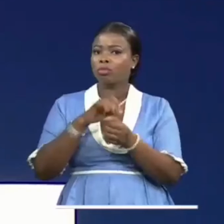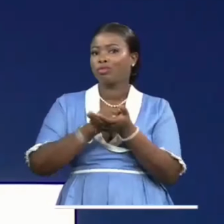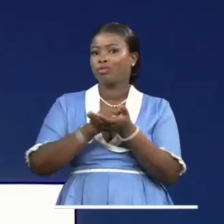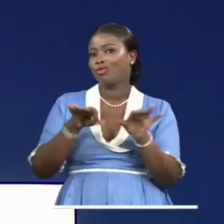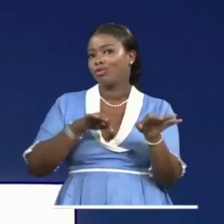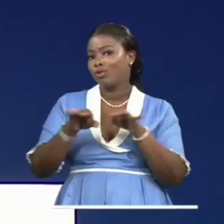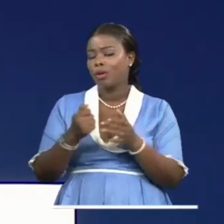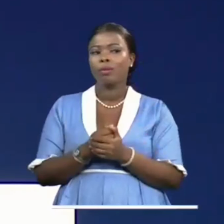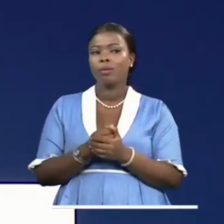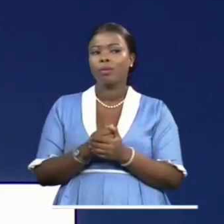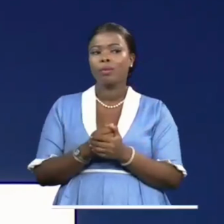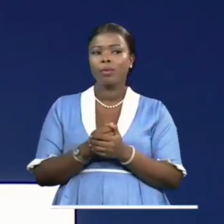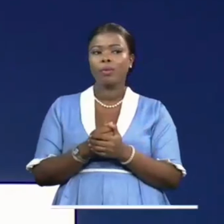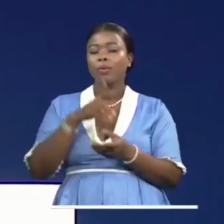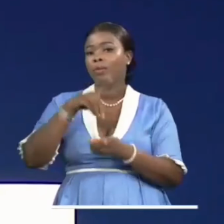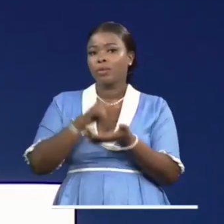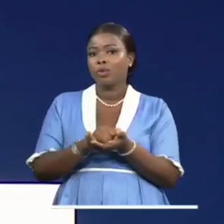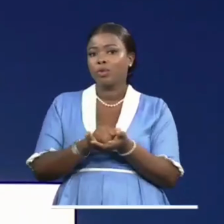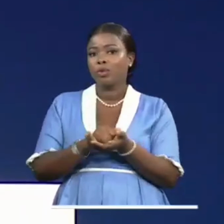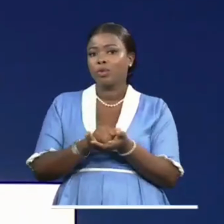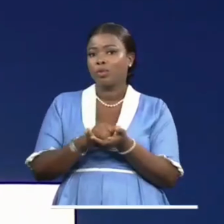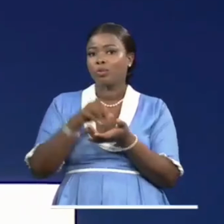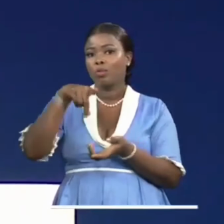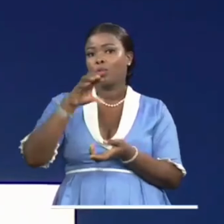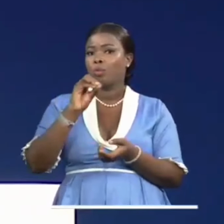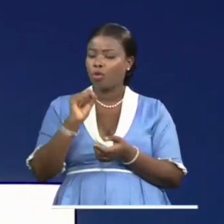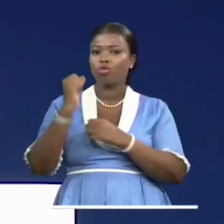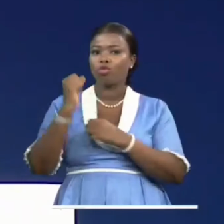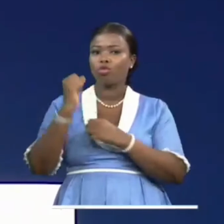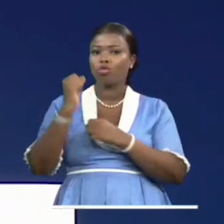les pôles qu'on aura l'émergence de champions